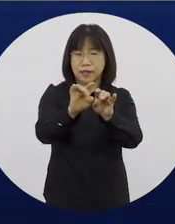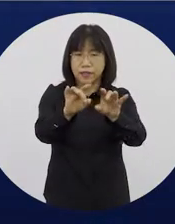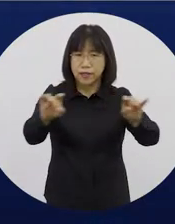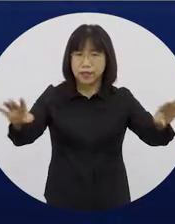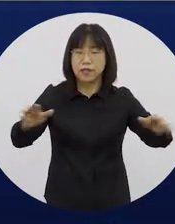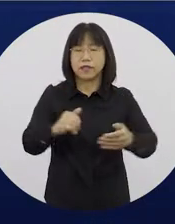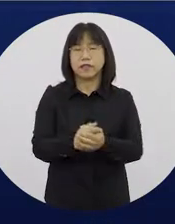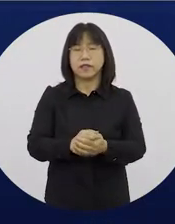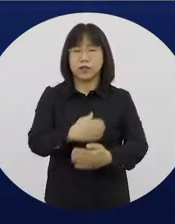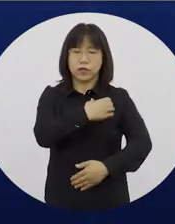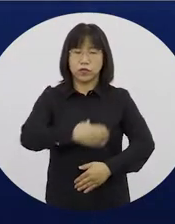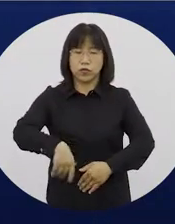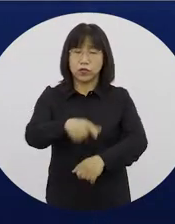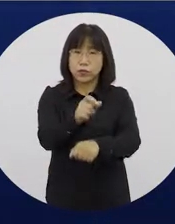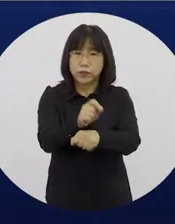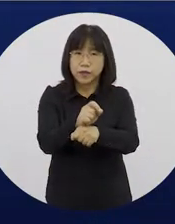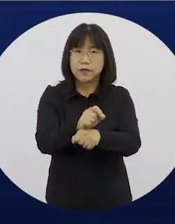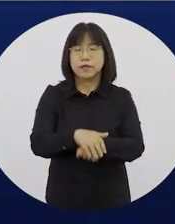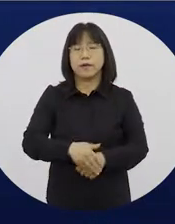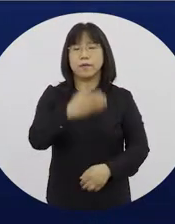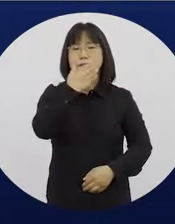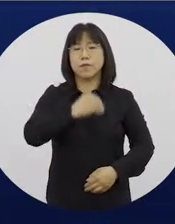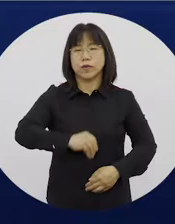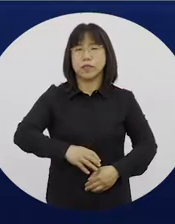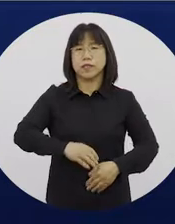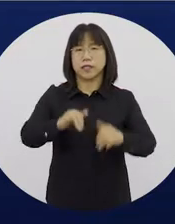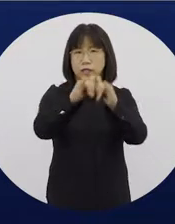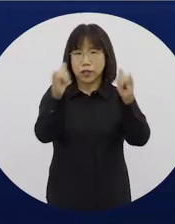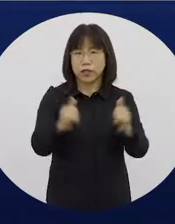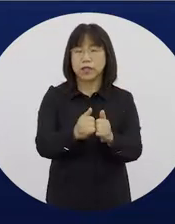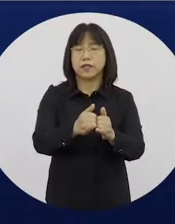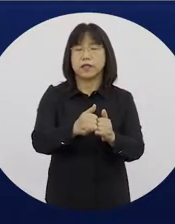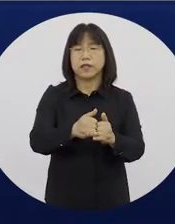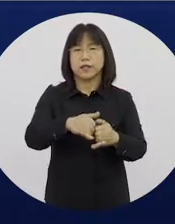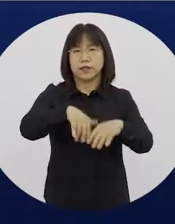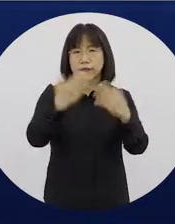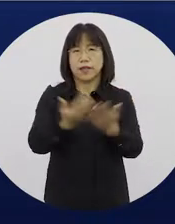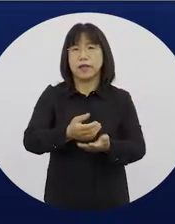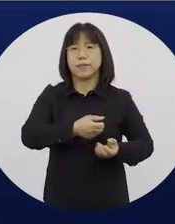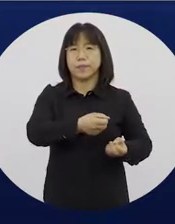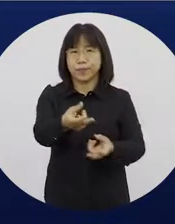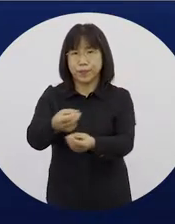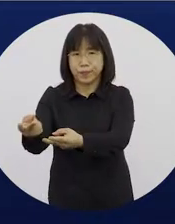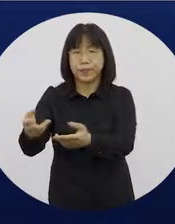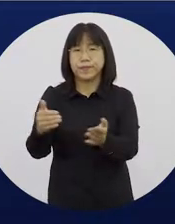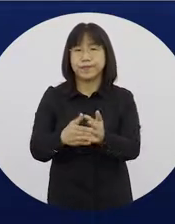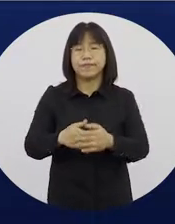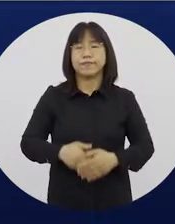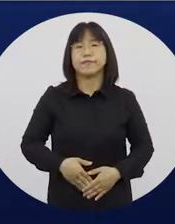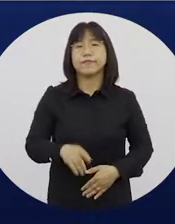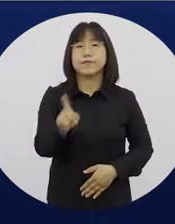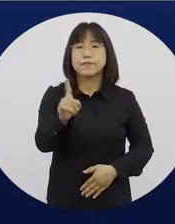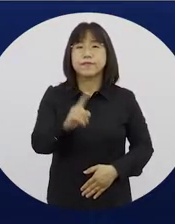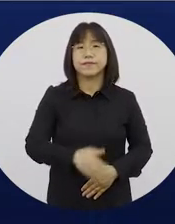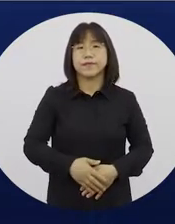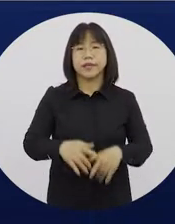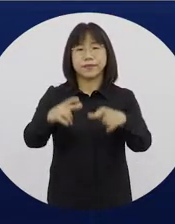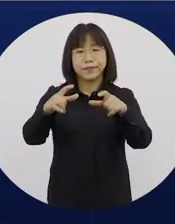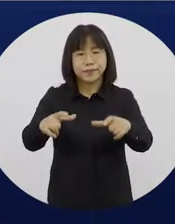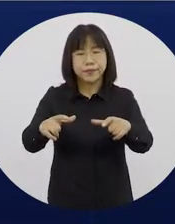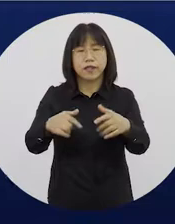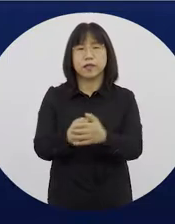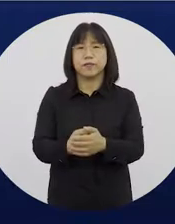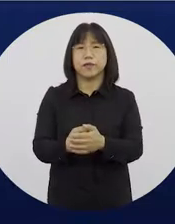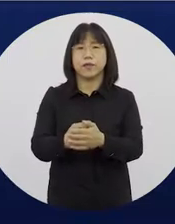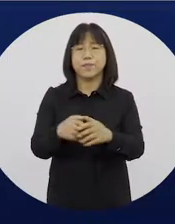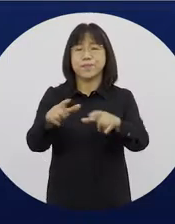주민센터, 종합사회복지관, 관련 시설 등에 배부했습니다. 이 책에는 강서구 공공부문과 민간부문에서